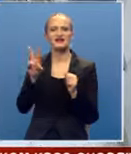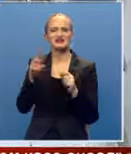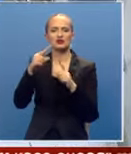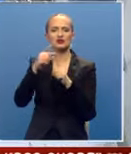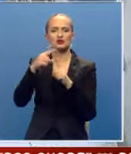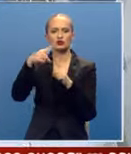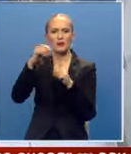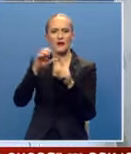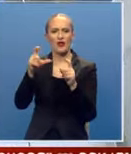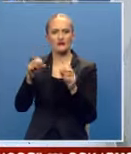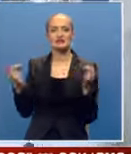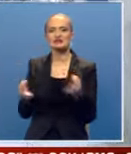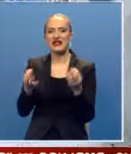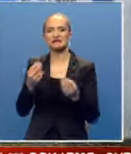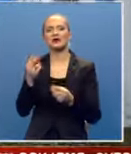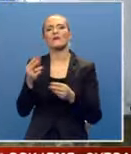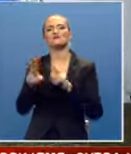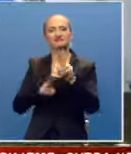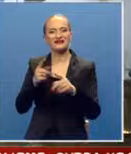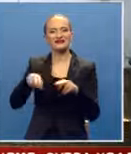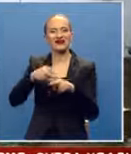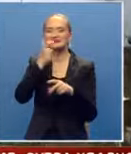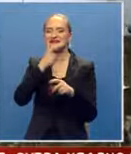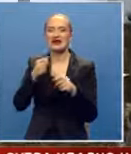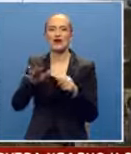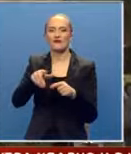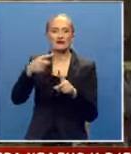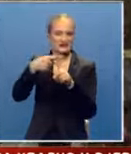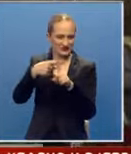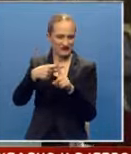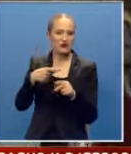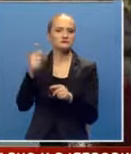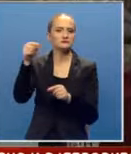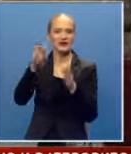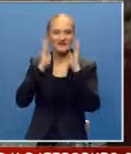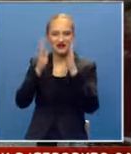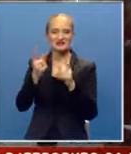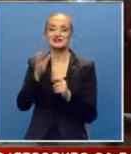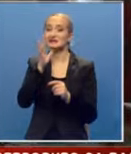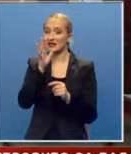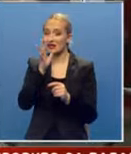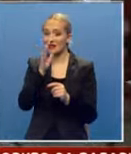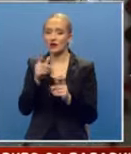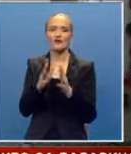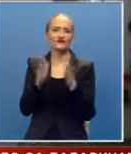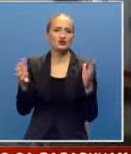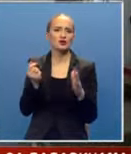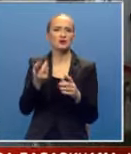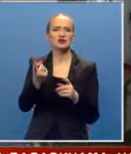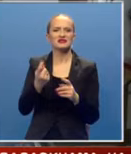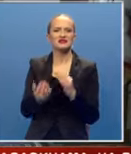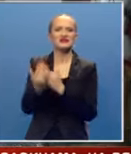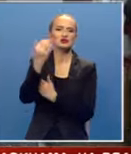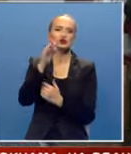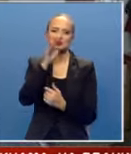Topalović. Slavskom obredu u najstarijoj crkvi na ovom prostoru prisustvovali su vjernici iz Sarajeva i u većem broju iz